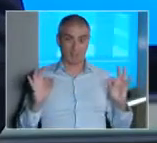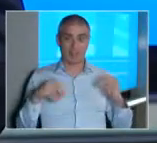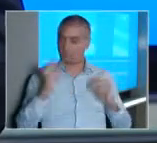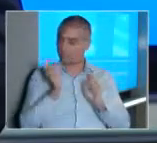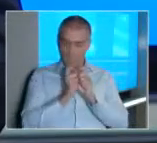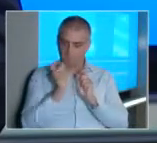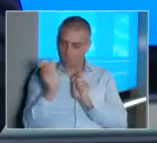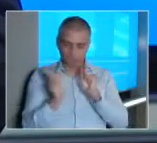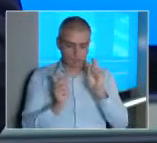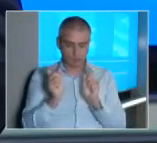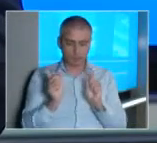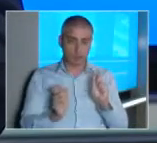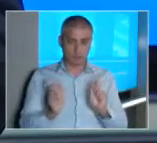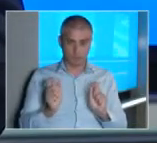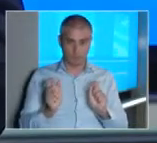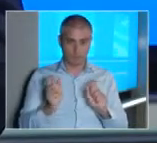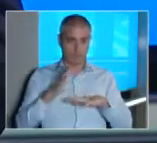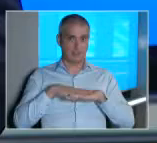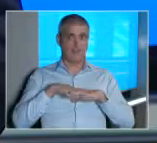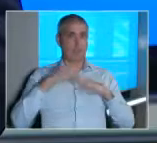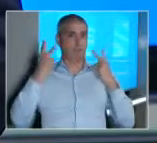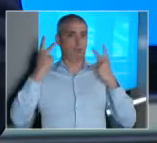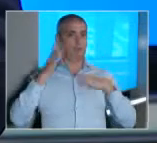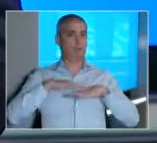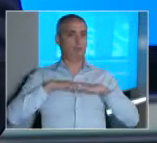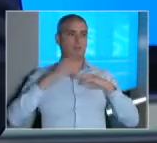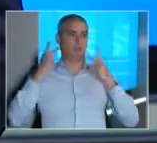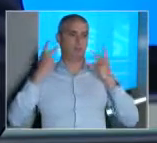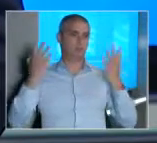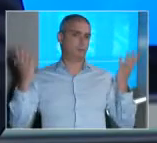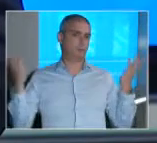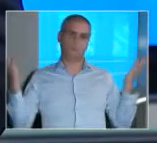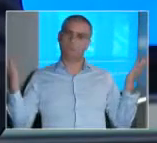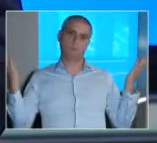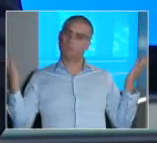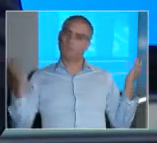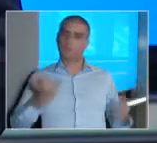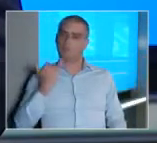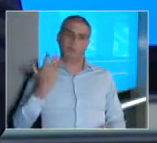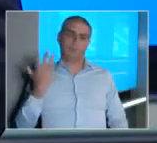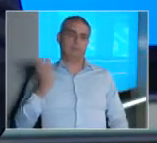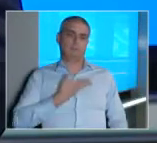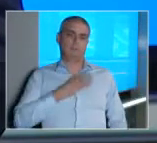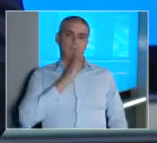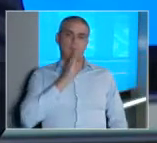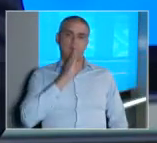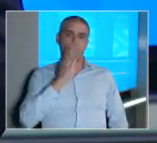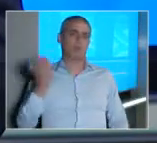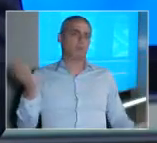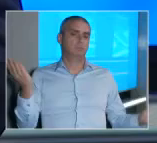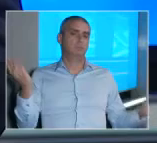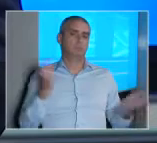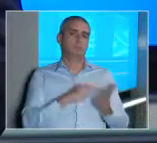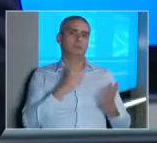לרסיסי מפלגות ומפלגות קטנות את התיקים הגדולים, אז תמיד יהיו מזה בעיות, ולכן